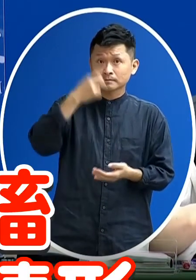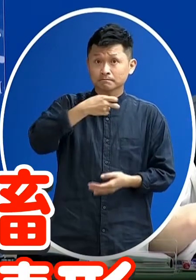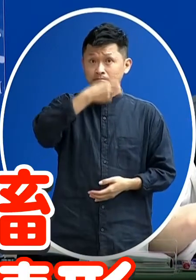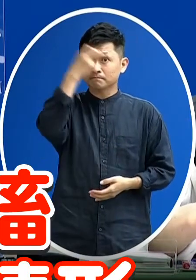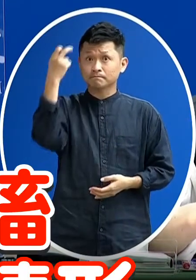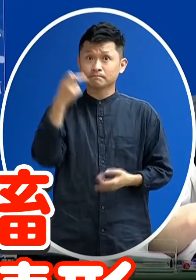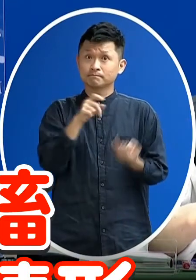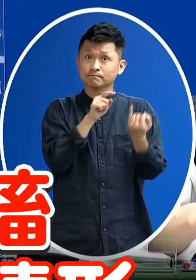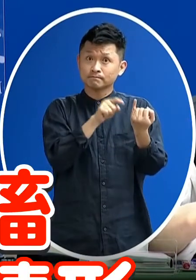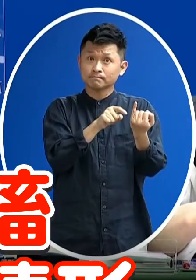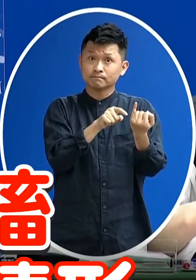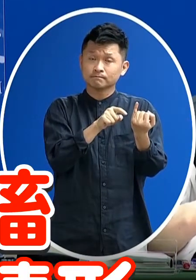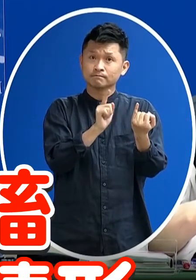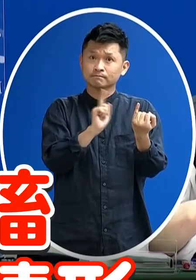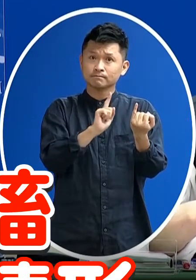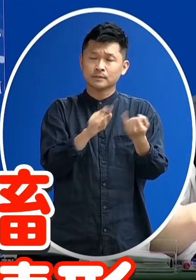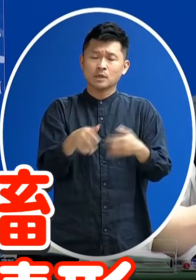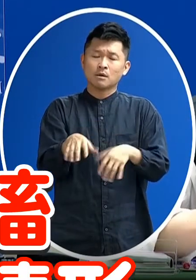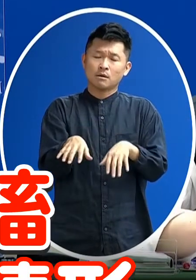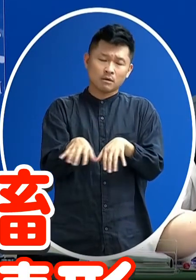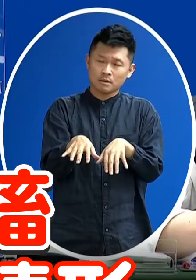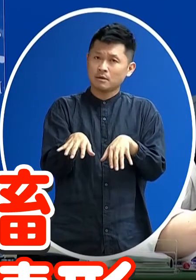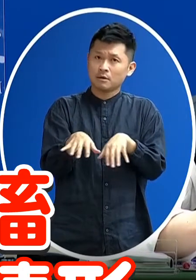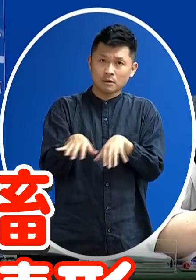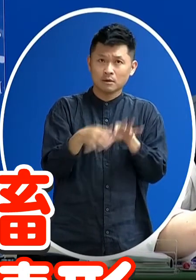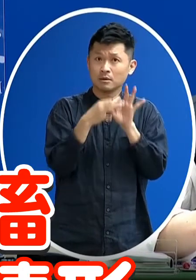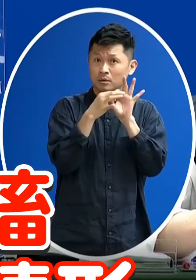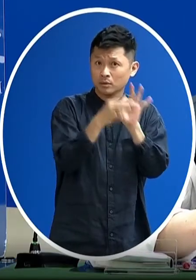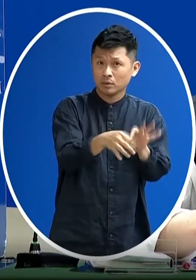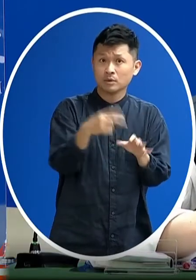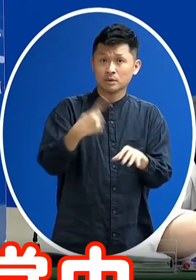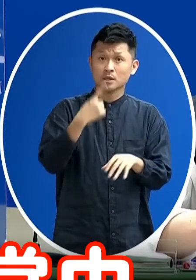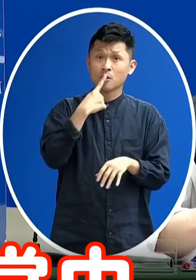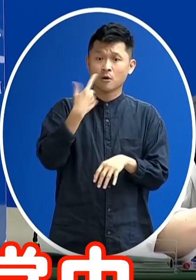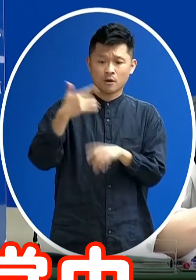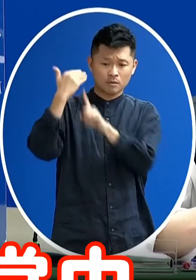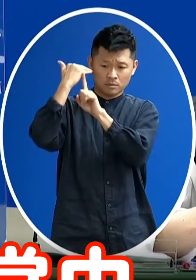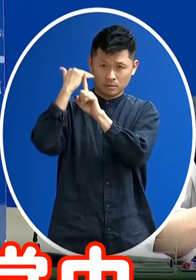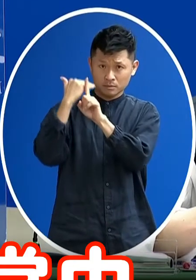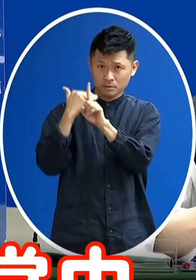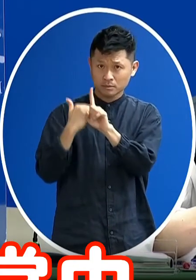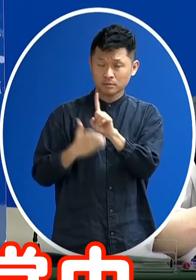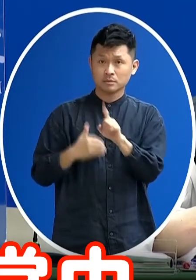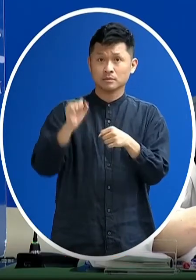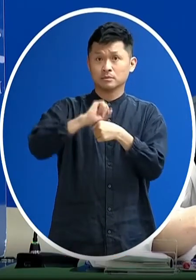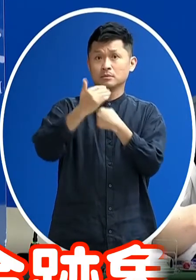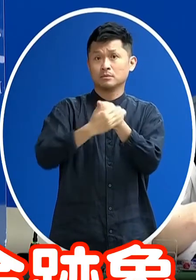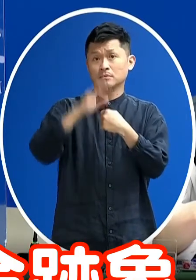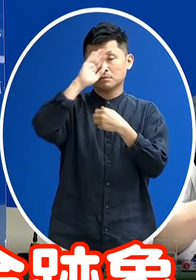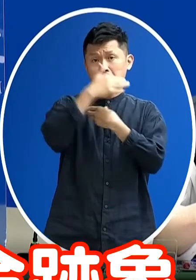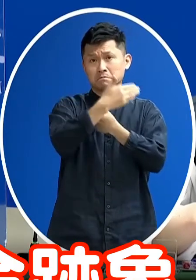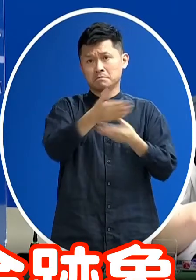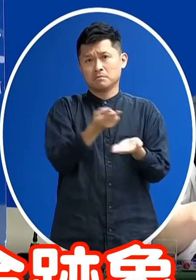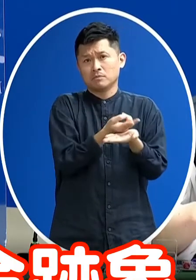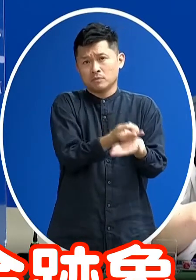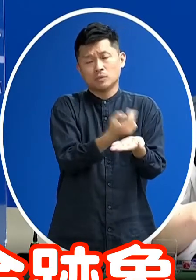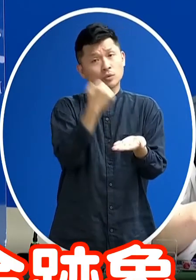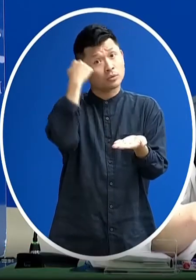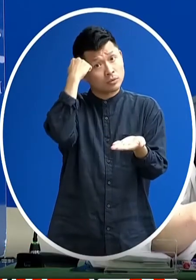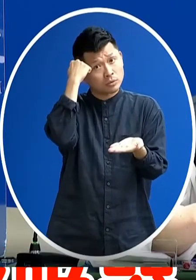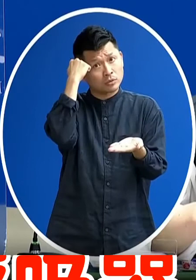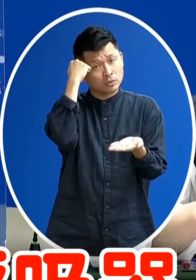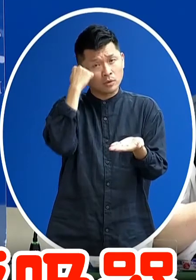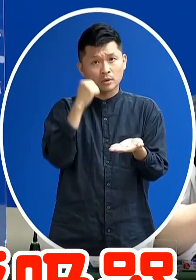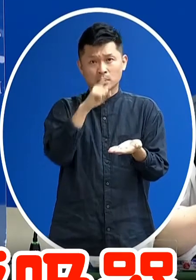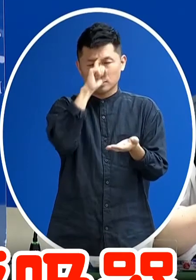有这个持续抽搐以及低血压的一个情形，住在加护病房当中。那为了稳定他的生命迹象